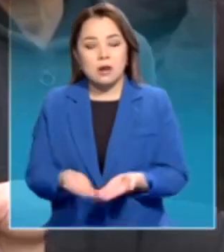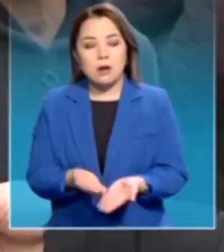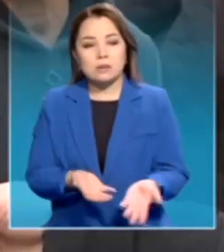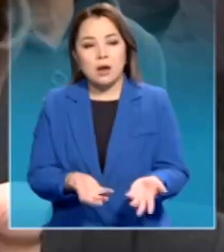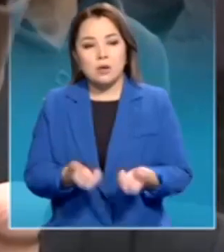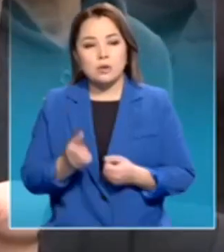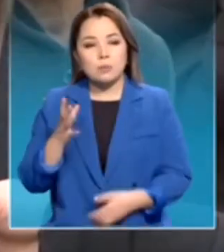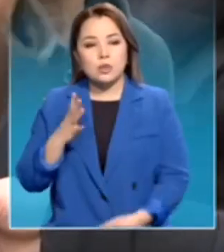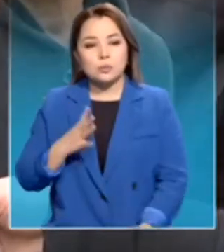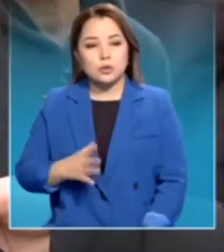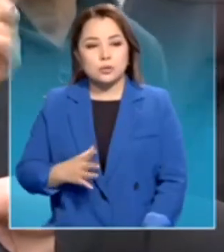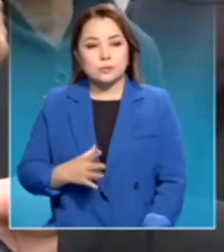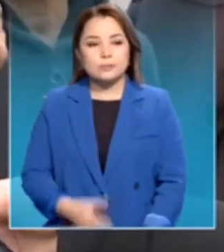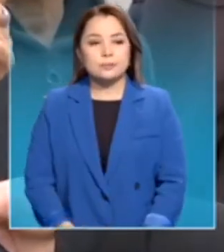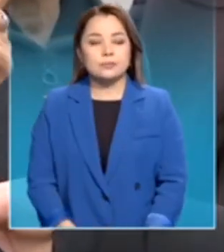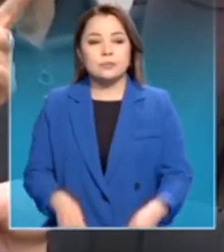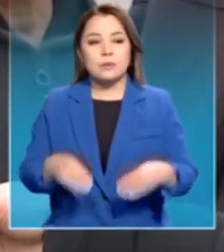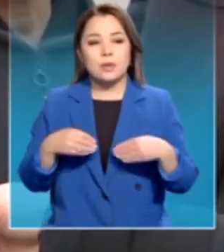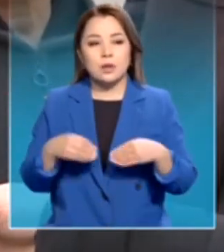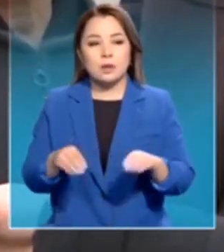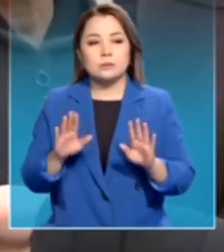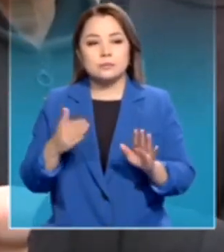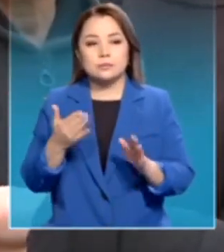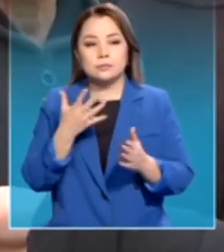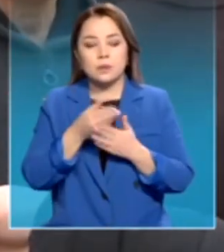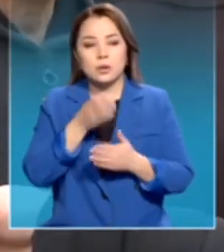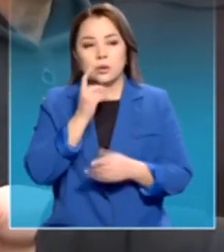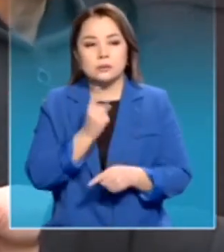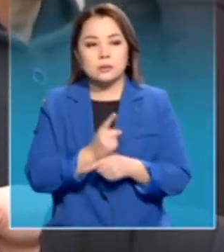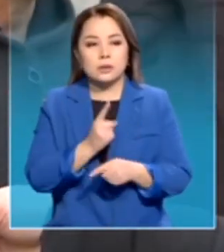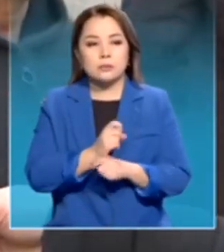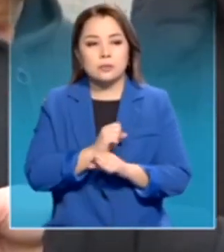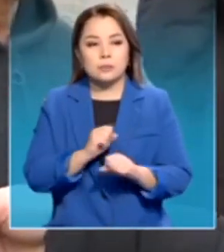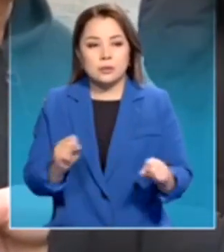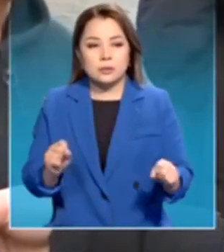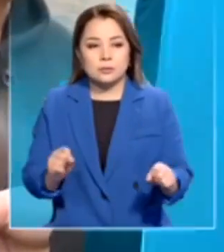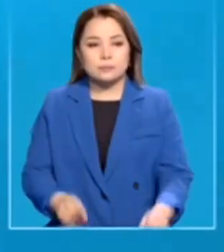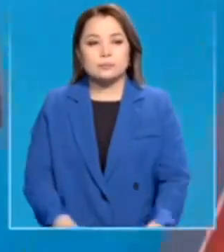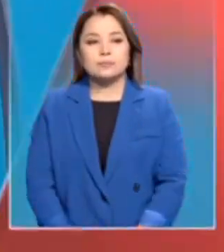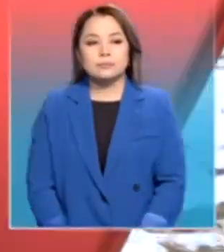мәжбүр. Тек ол егінге ғана, ішуге емес.